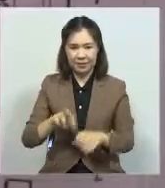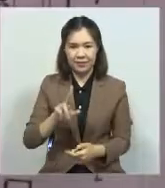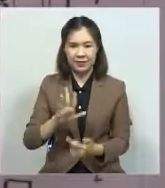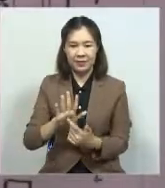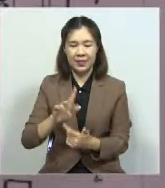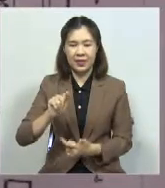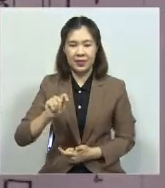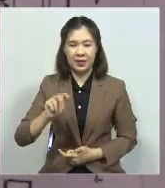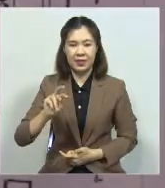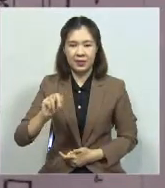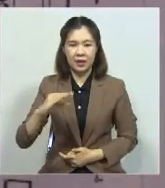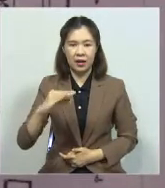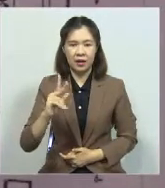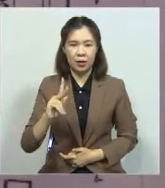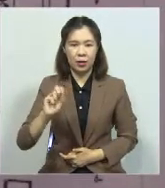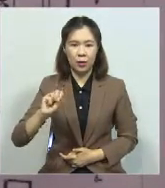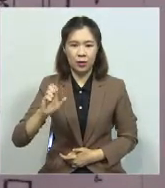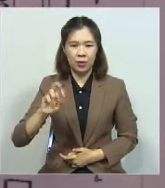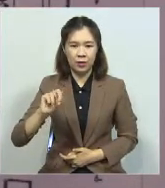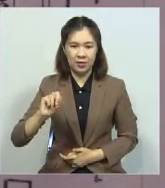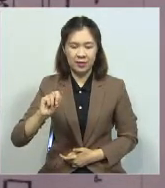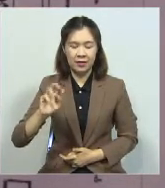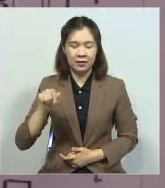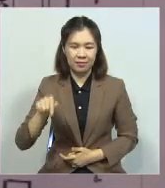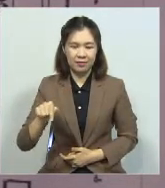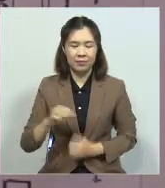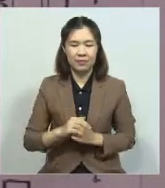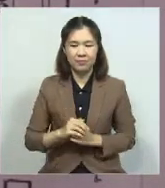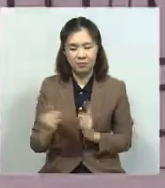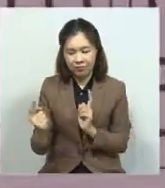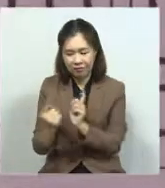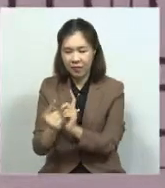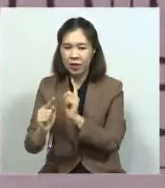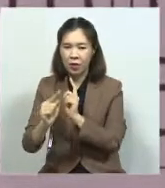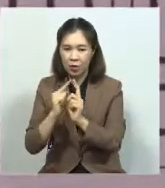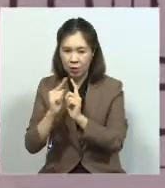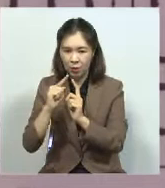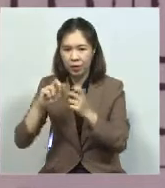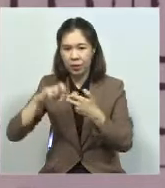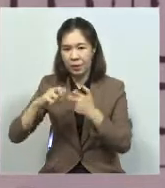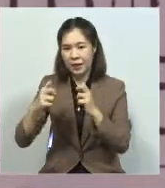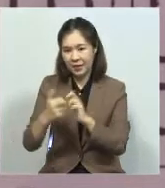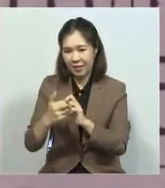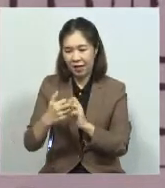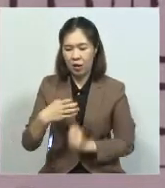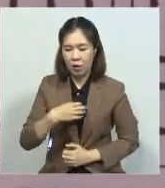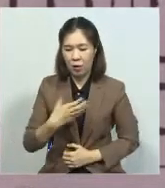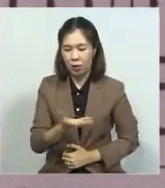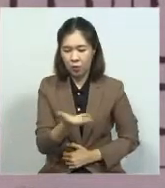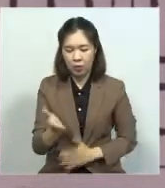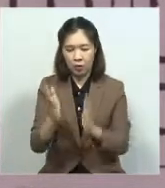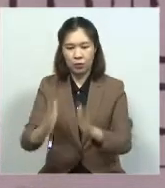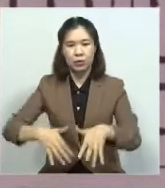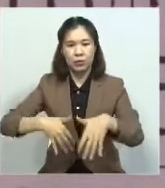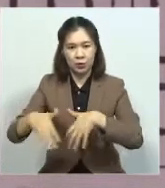ชั้นในและพื้นที่ต่อเนื่องกันรวมพื้นที่เพื่อพูดคุยตรวจสอบสภาพปัญหาและความต้องการของคนในชุมช